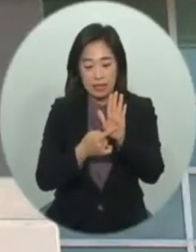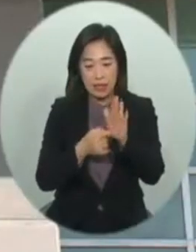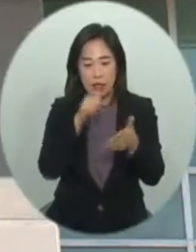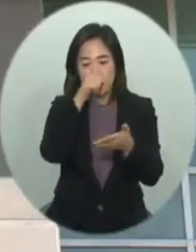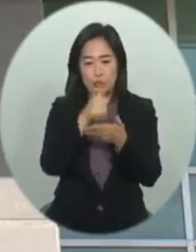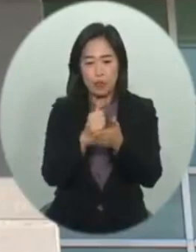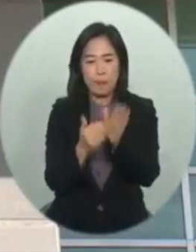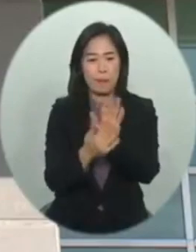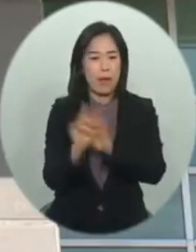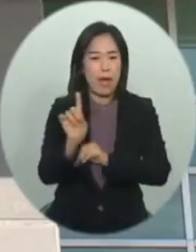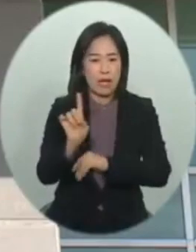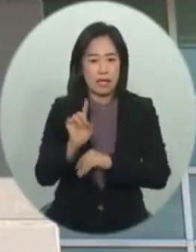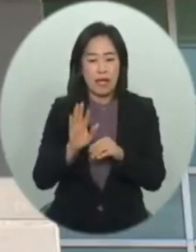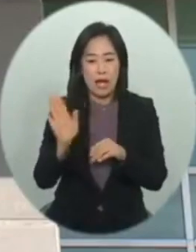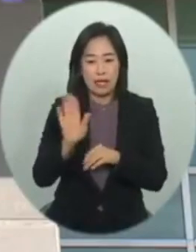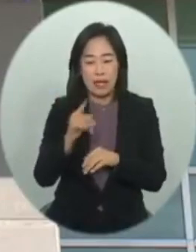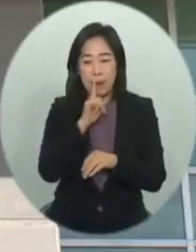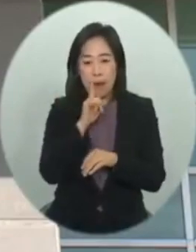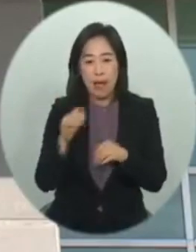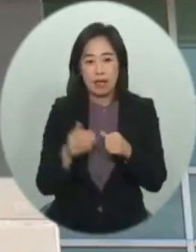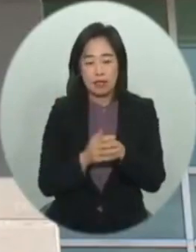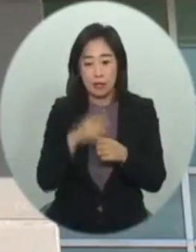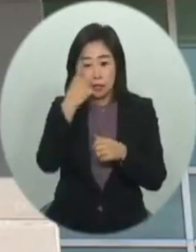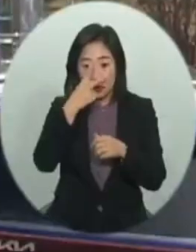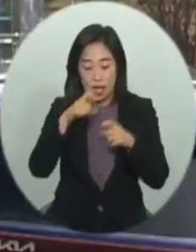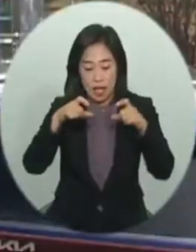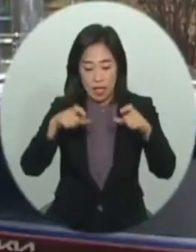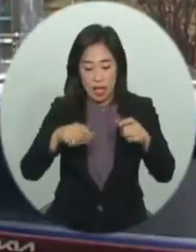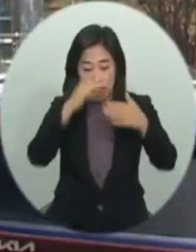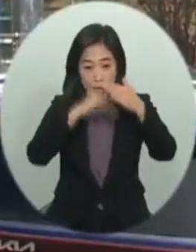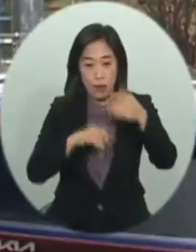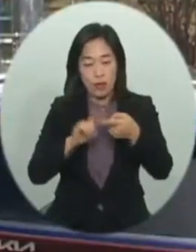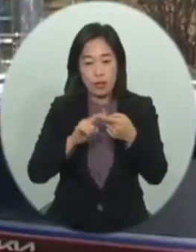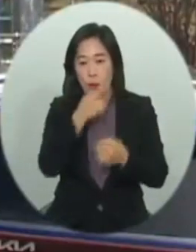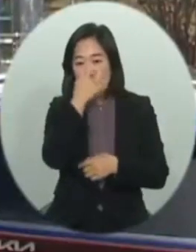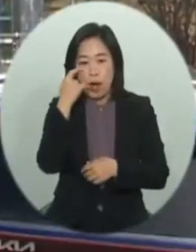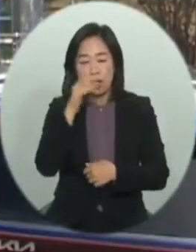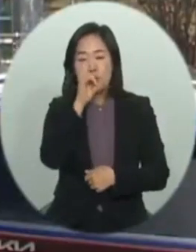부인하고 있고 검찰은 수사 중인 사은 확인해 줄 수 없다고 답했습니다